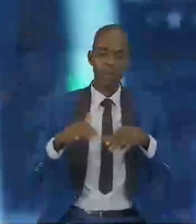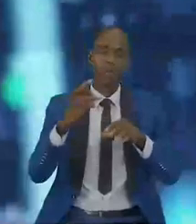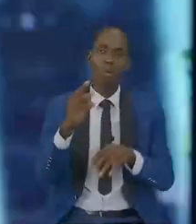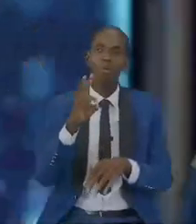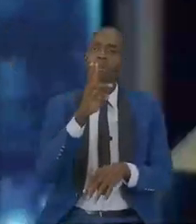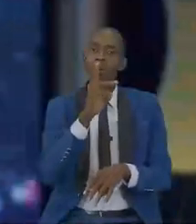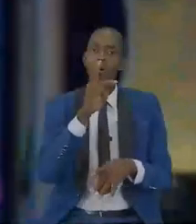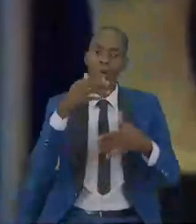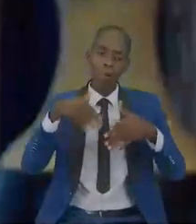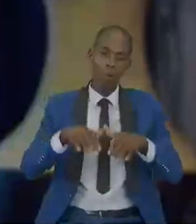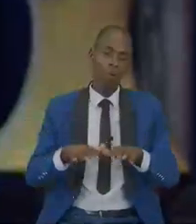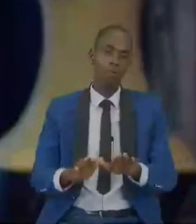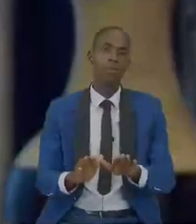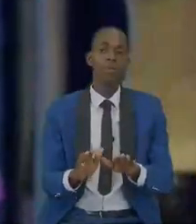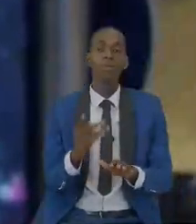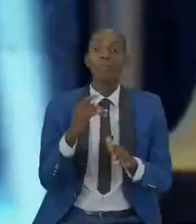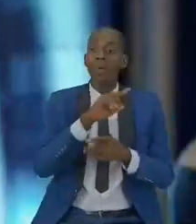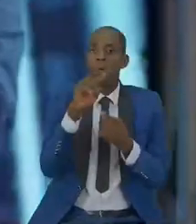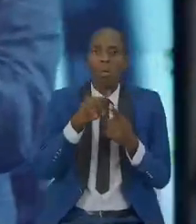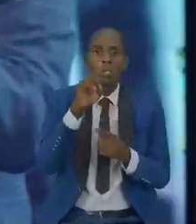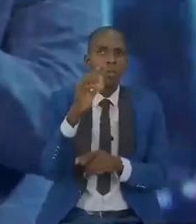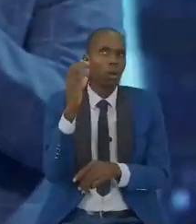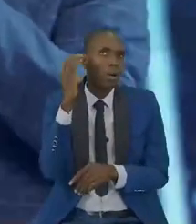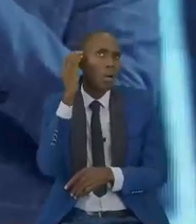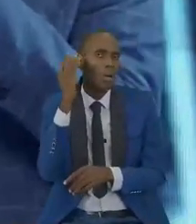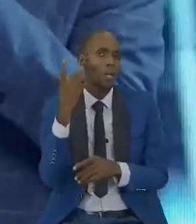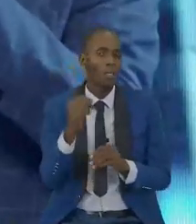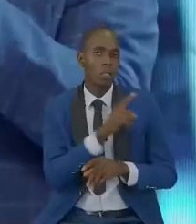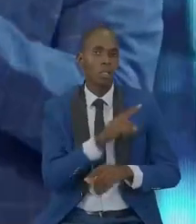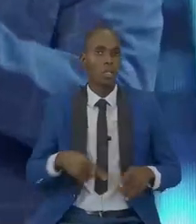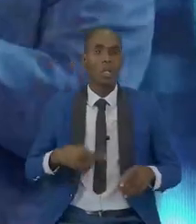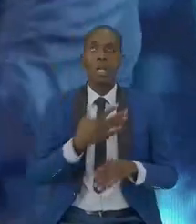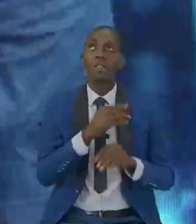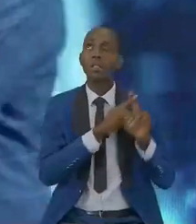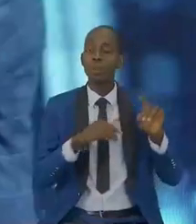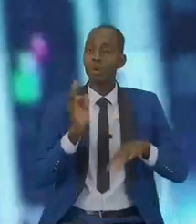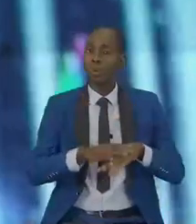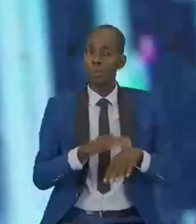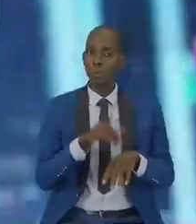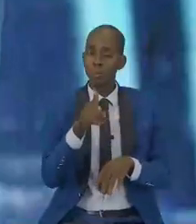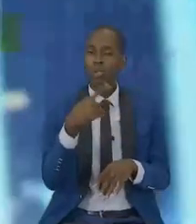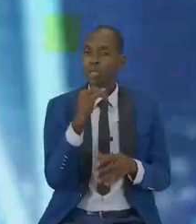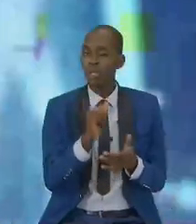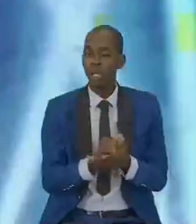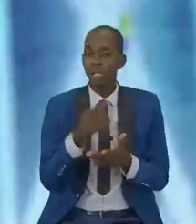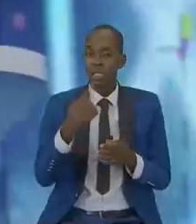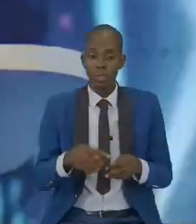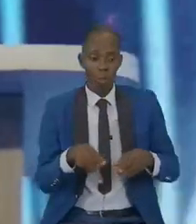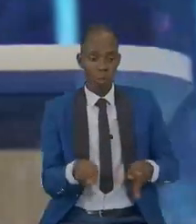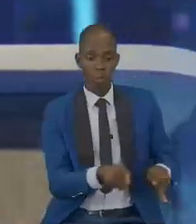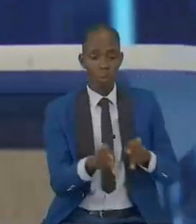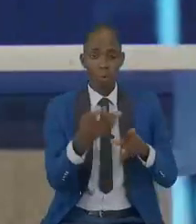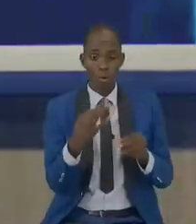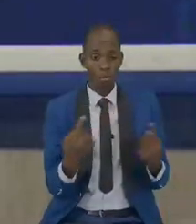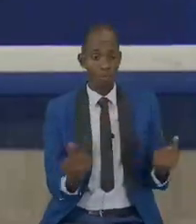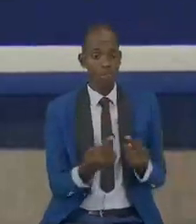bonheur comme les fleuves de la mer. Lorsque tu écoutes le Seigneur et tu dis que la voie, le sentier